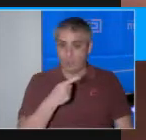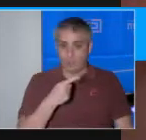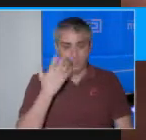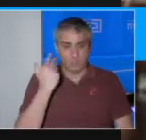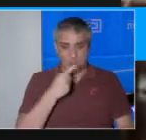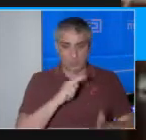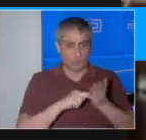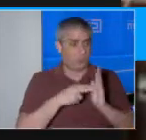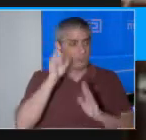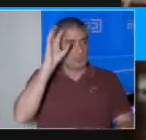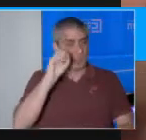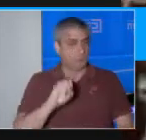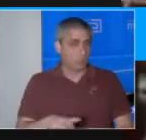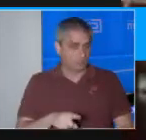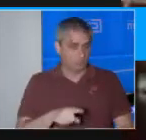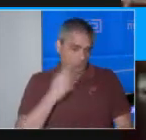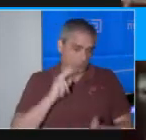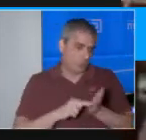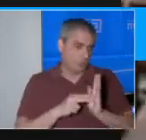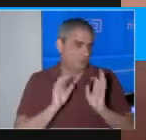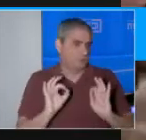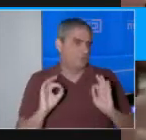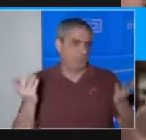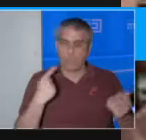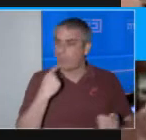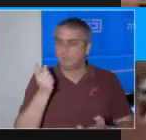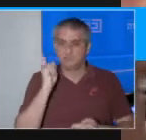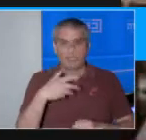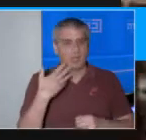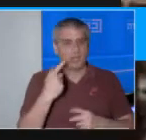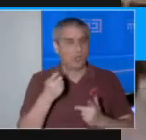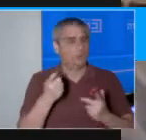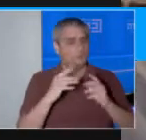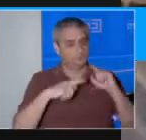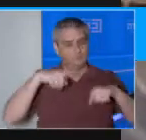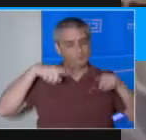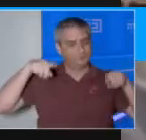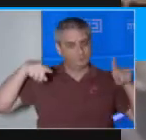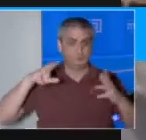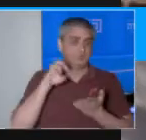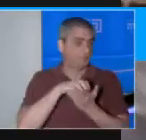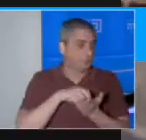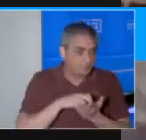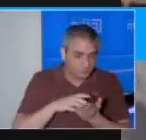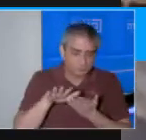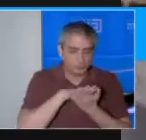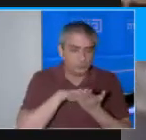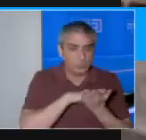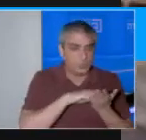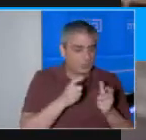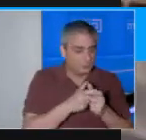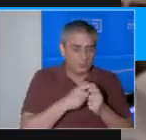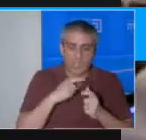הייתה תוכנית הרמזור בזמנו, שהייתה תוכנית סבירה שאמרה שצריך להיות טיפול דיפרנציאלי ביישובים ובשכונות